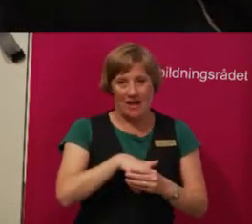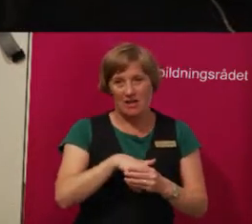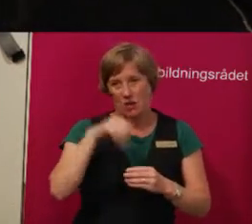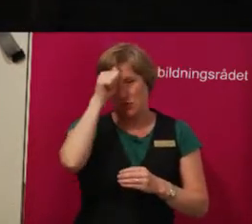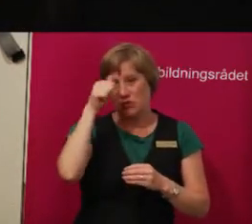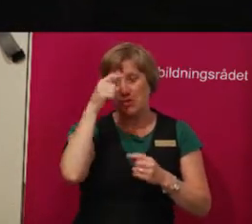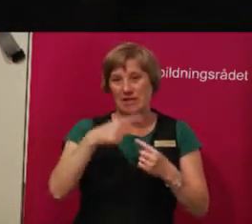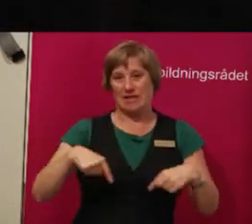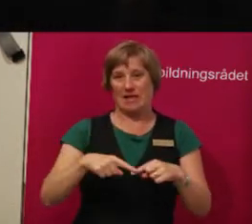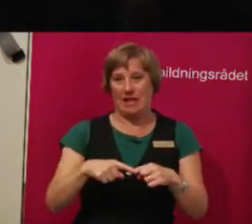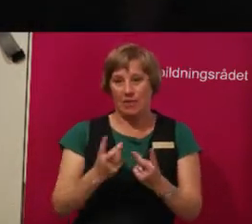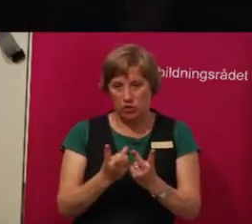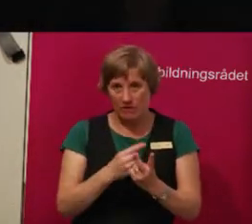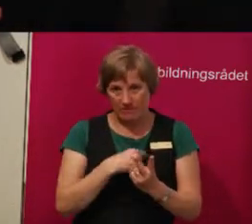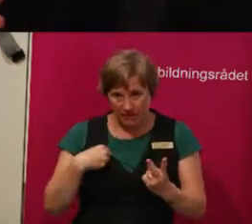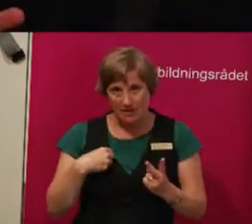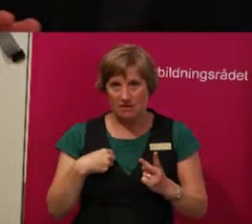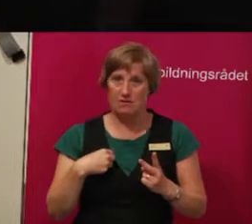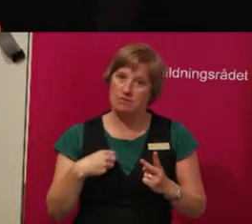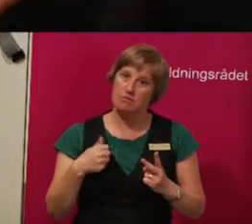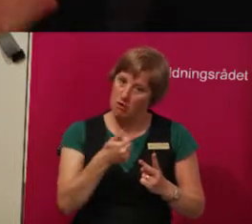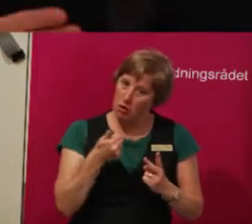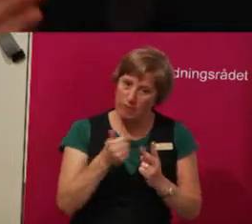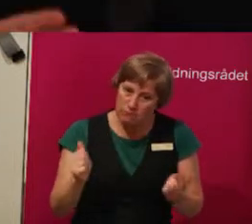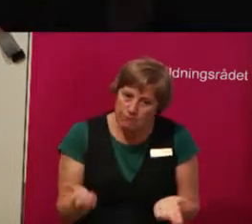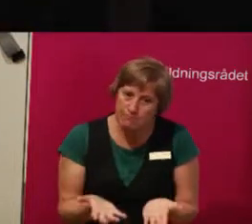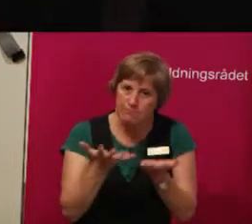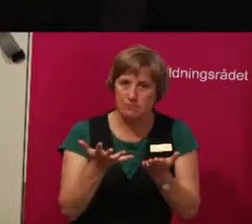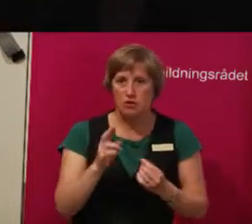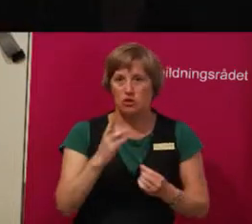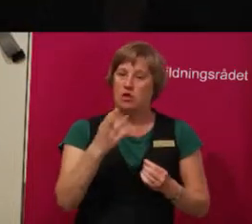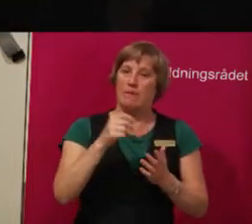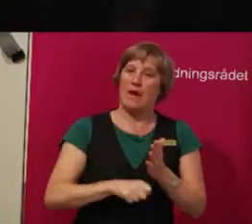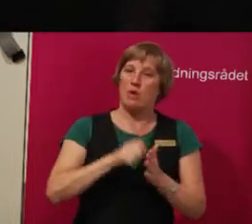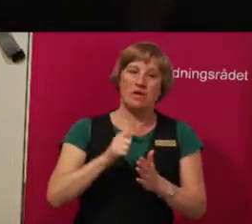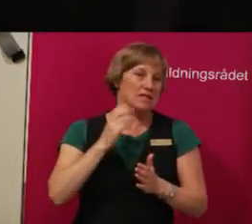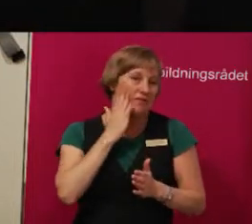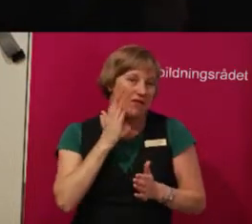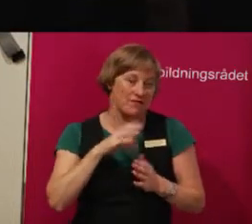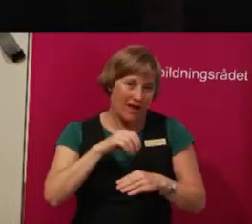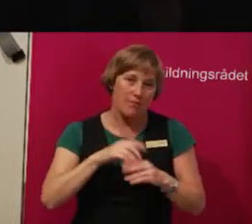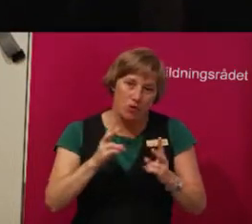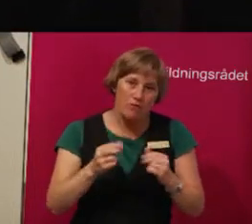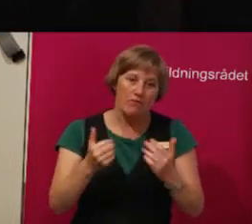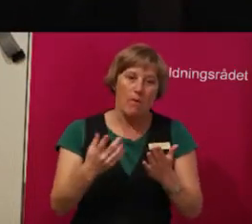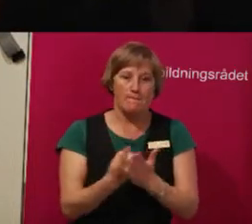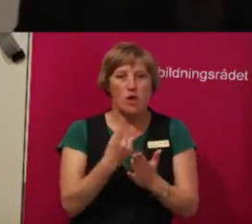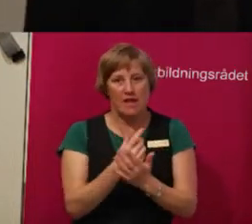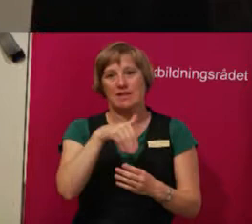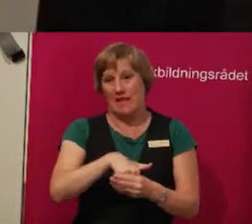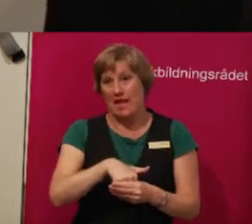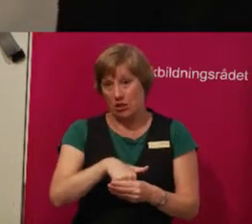att våra nya grupper får ta del av. Antingen genom egna studieförbund kan ha sina fördelar, men också genom de etablerade studieförbunden som man har